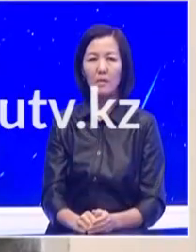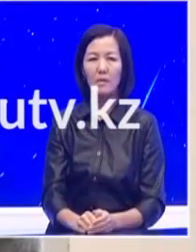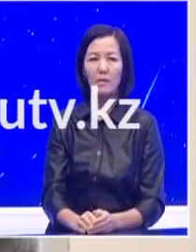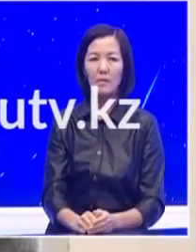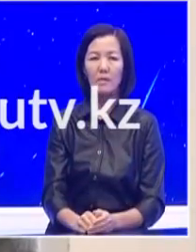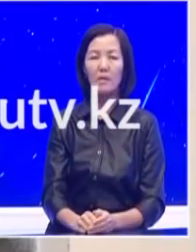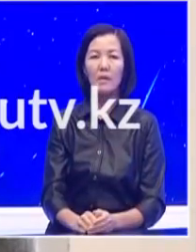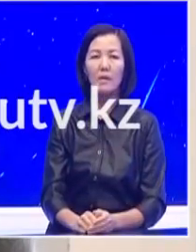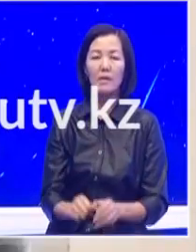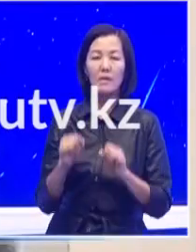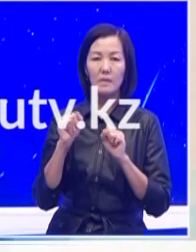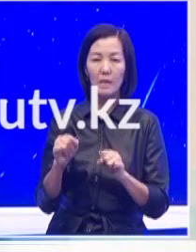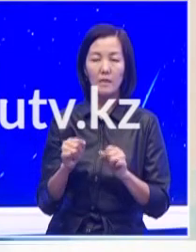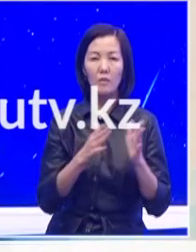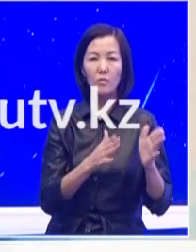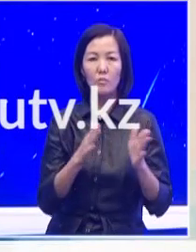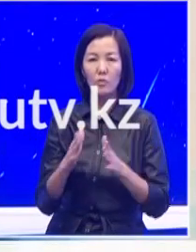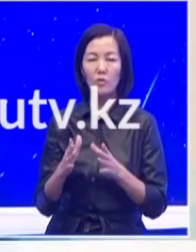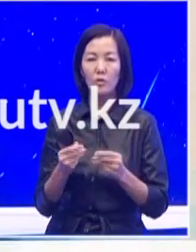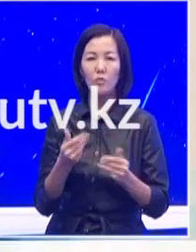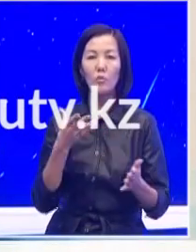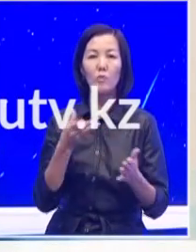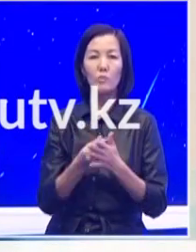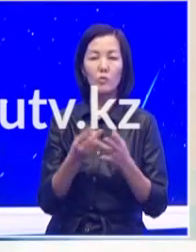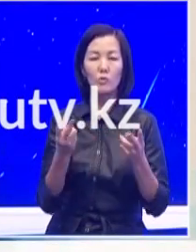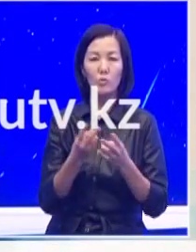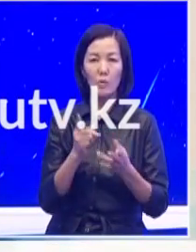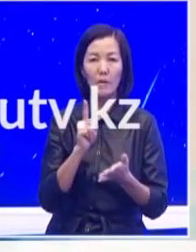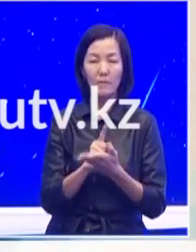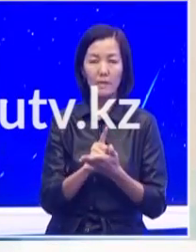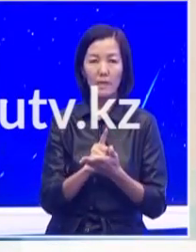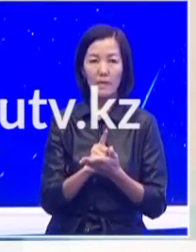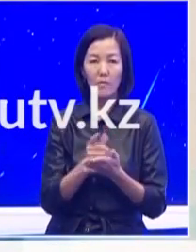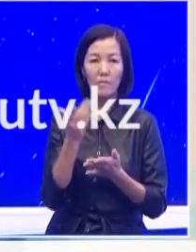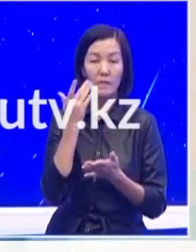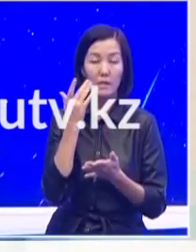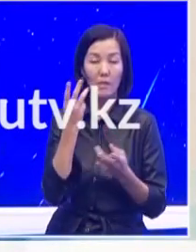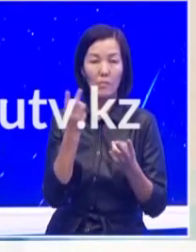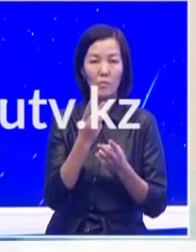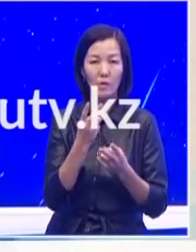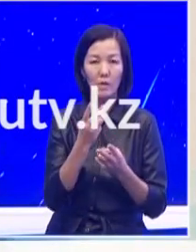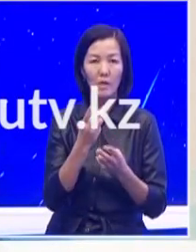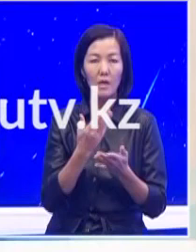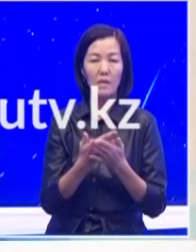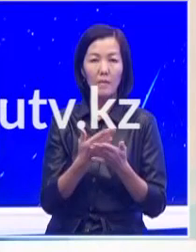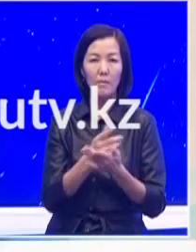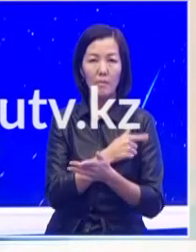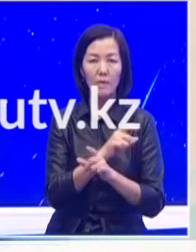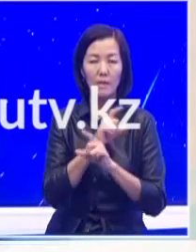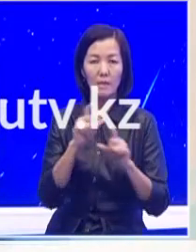сақтандыру жүйесіне осы төлемдерді жүргізу қажет, және осы төлемдер үздіксіз болу керек. Егер де олар медициналық